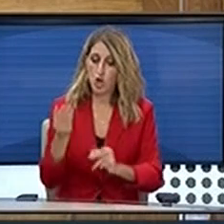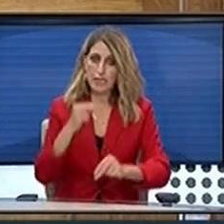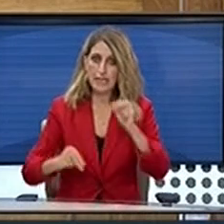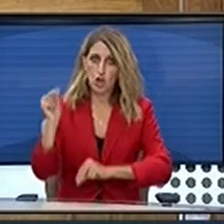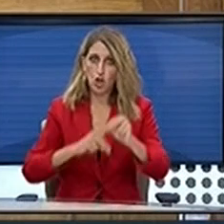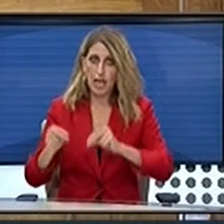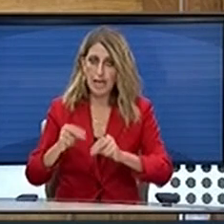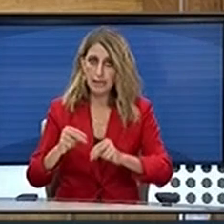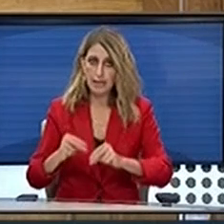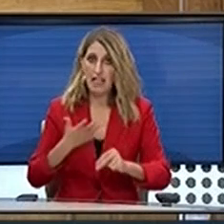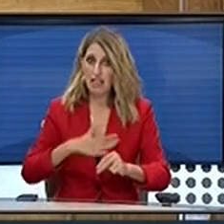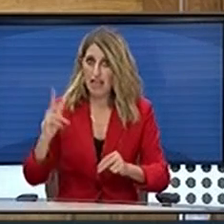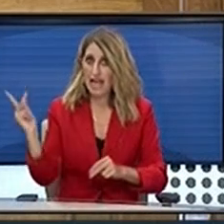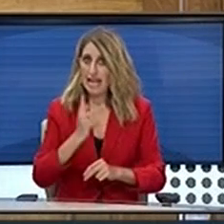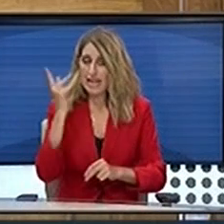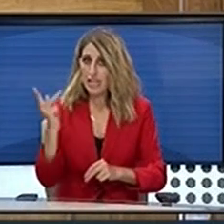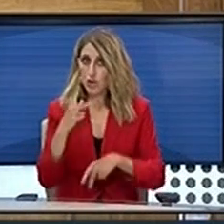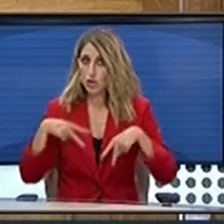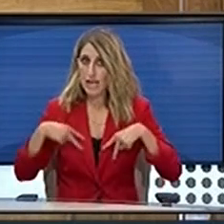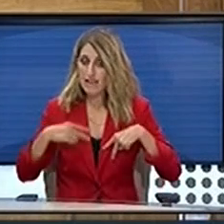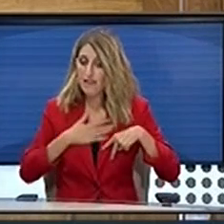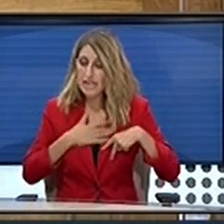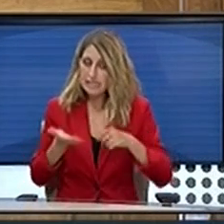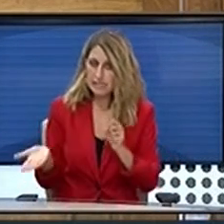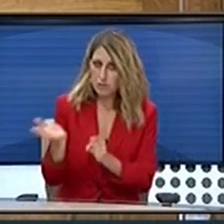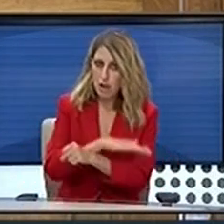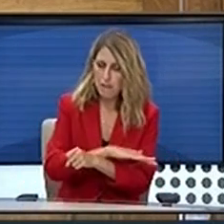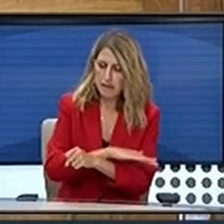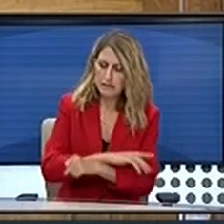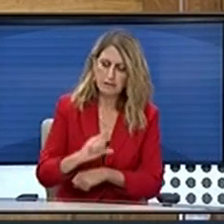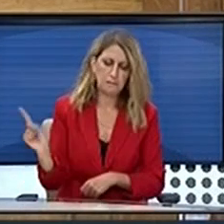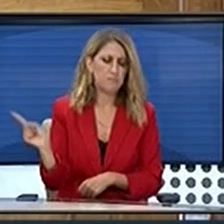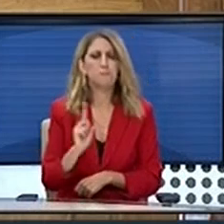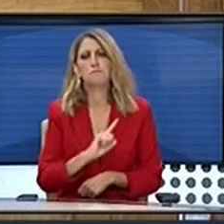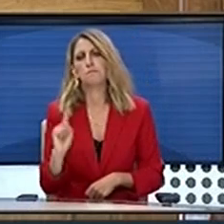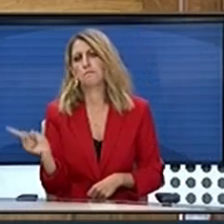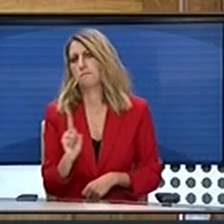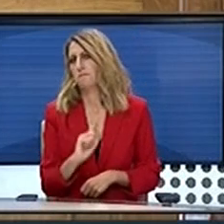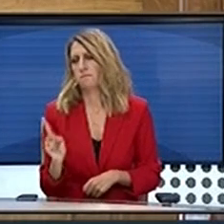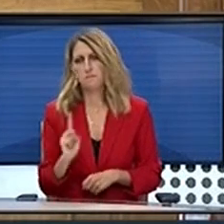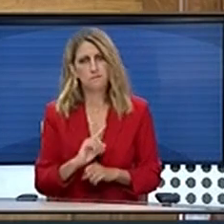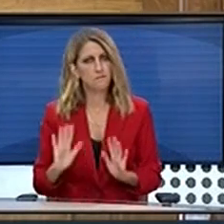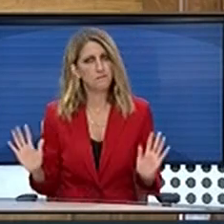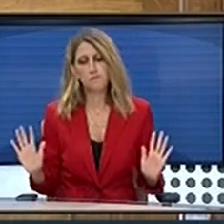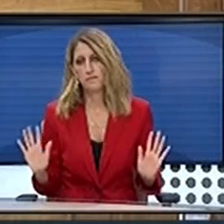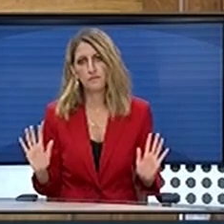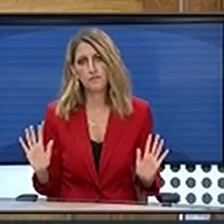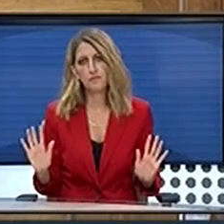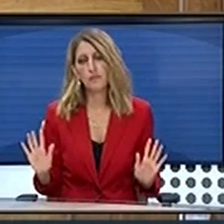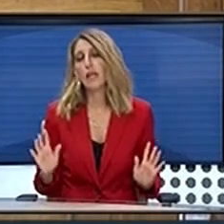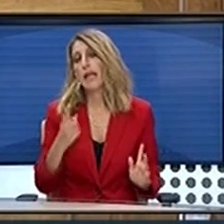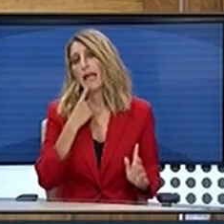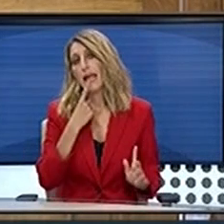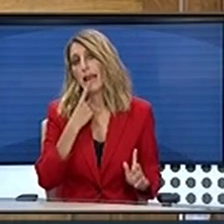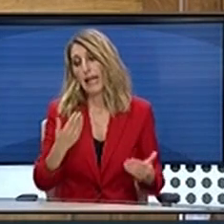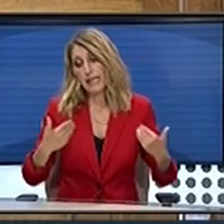Εντολή η οποία υποτίθεται, την αποδίδεται, την εντολή παρακολούθησης του κ. Ανδρουλάκη σε μένα